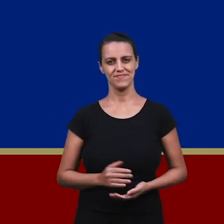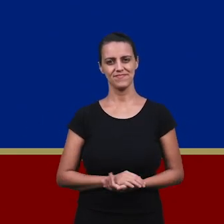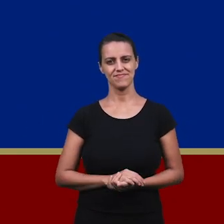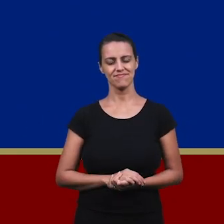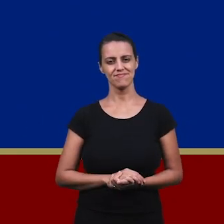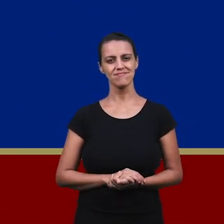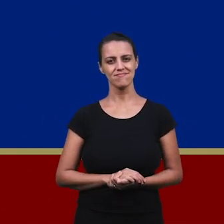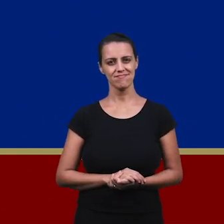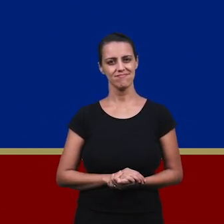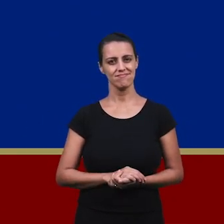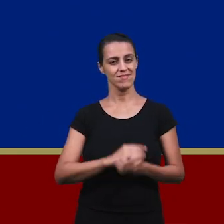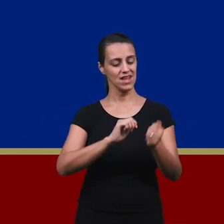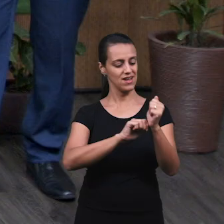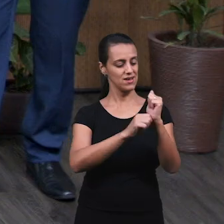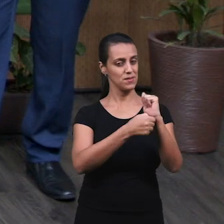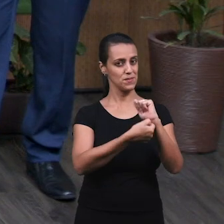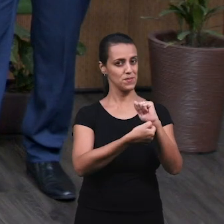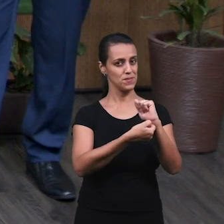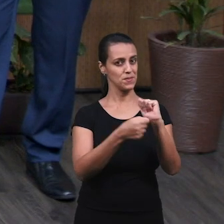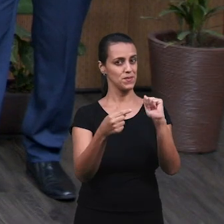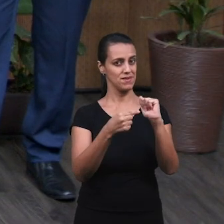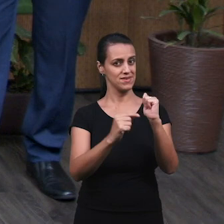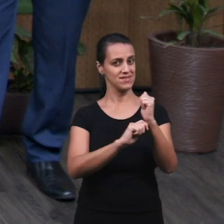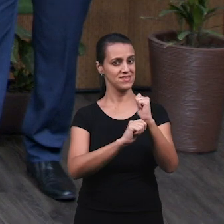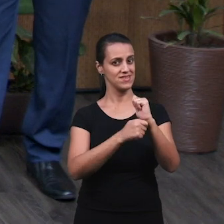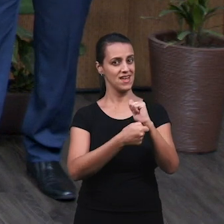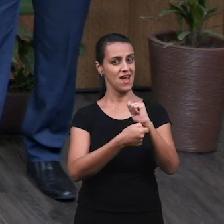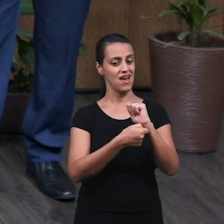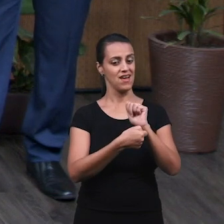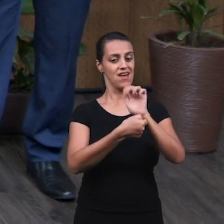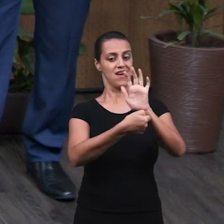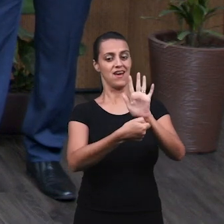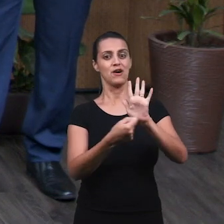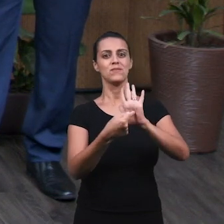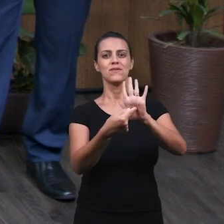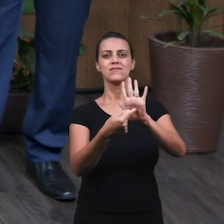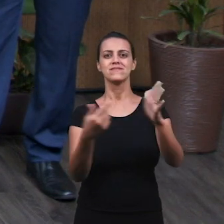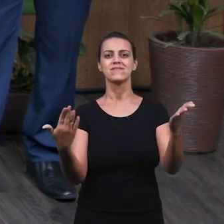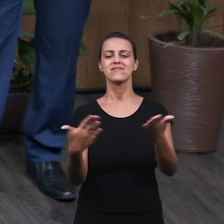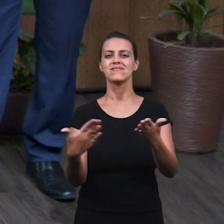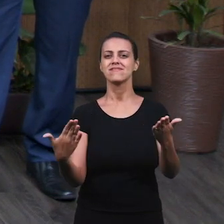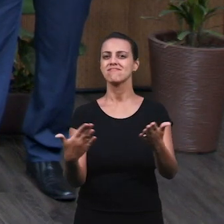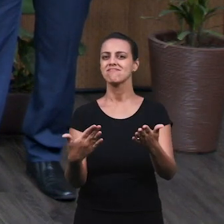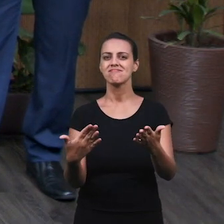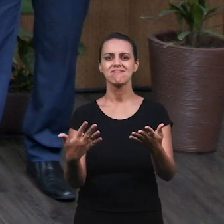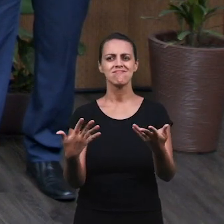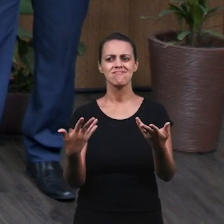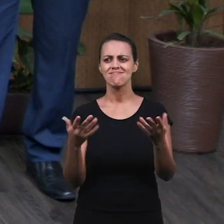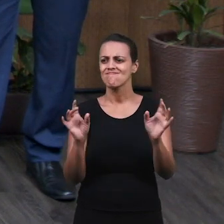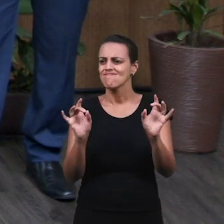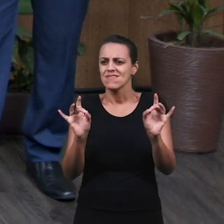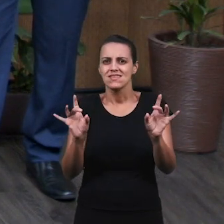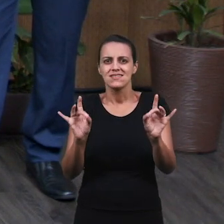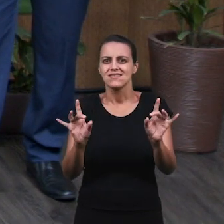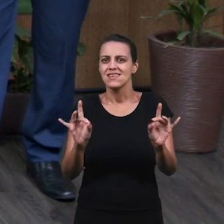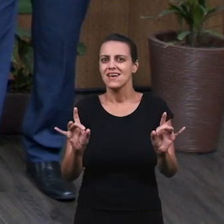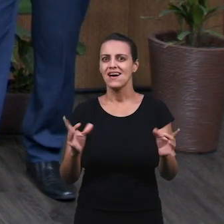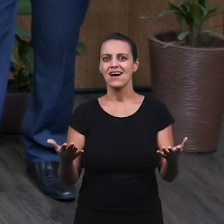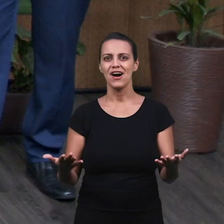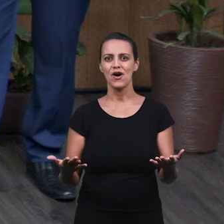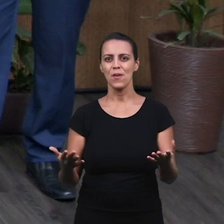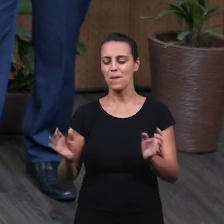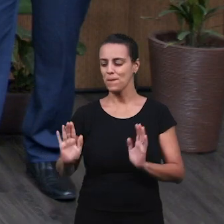maintenant manifesté d'une manière spéciale à l'Église du temps du bientôt,